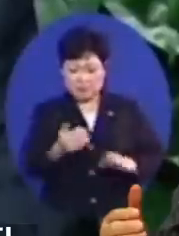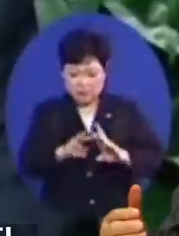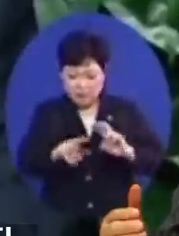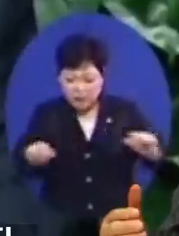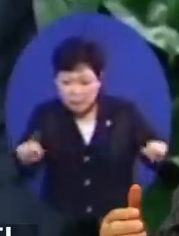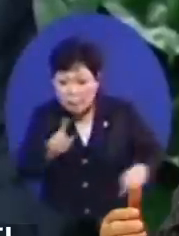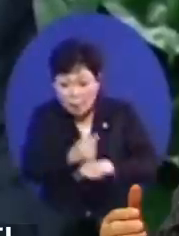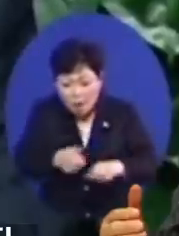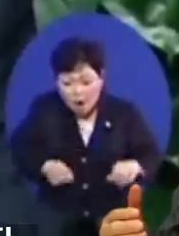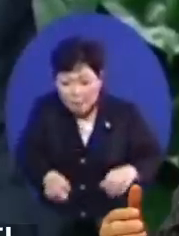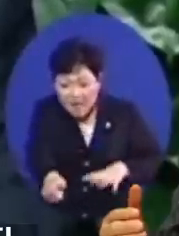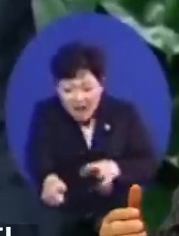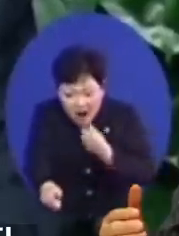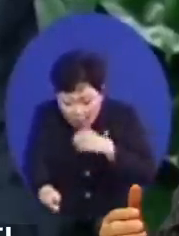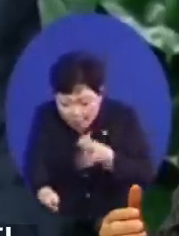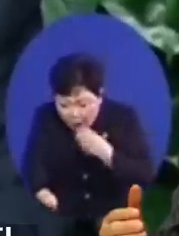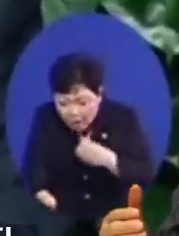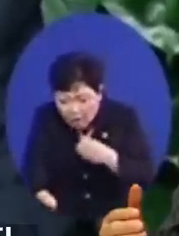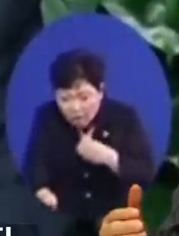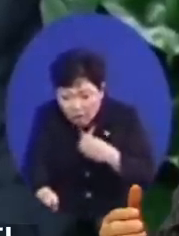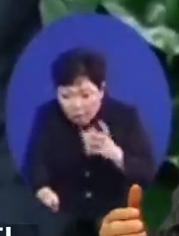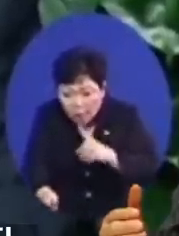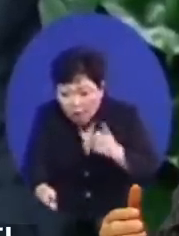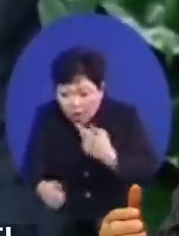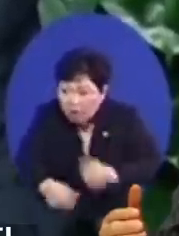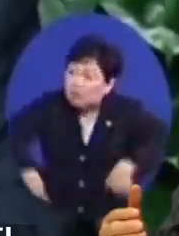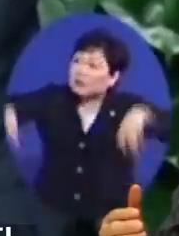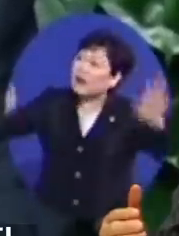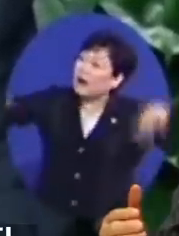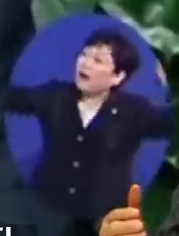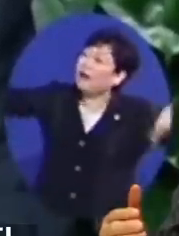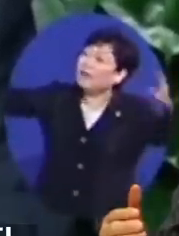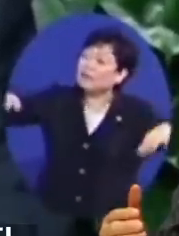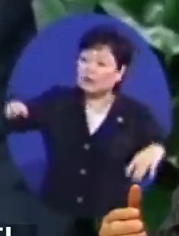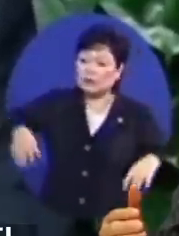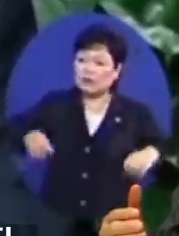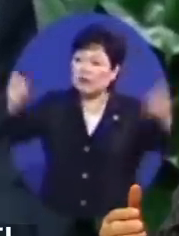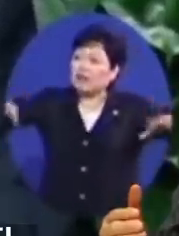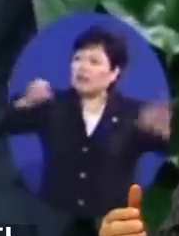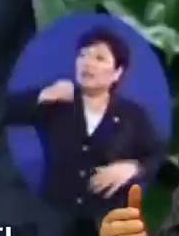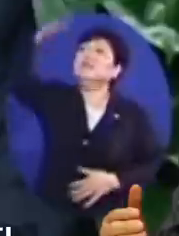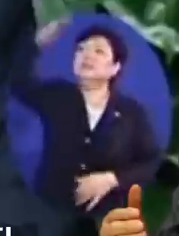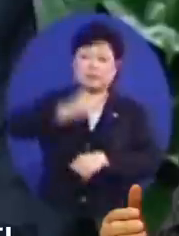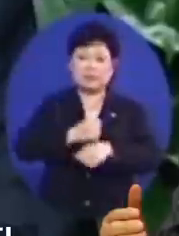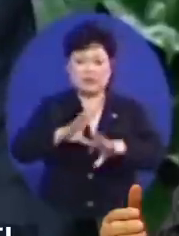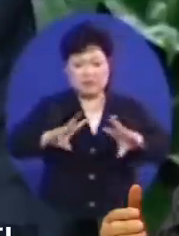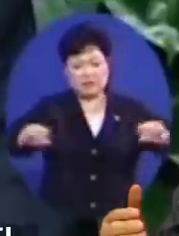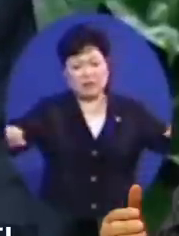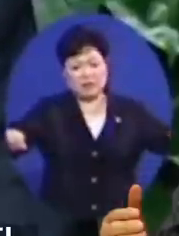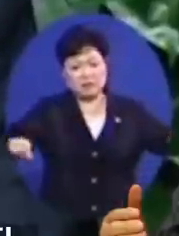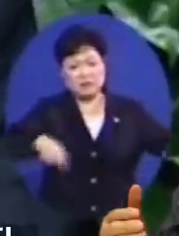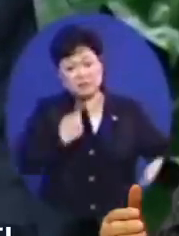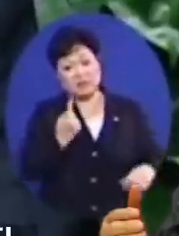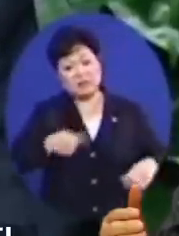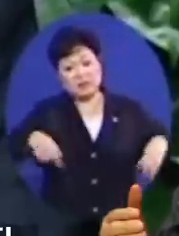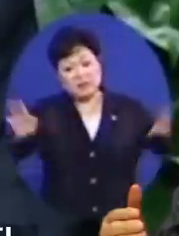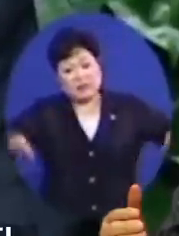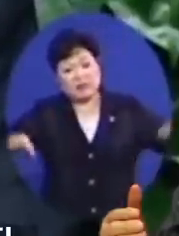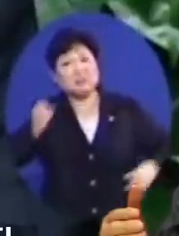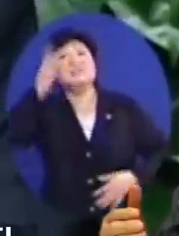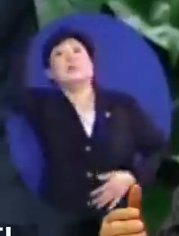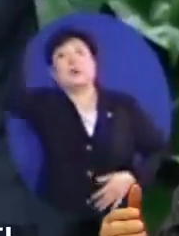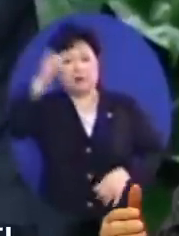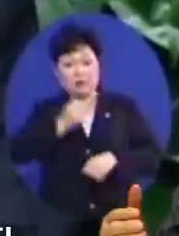먹다가 사자나 호랑이가 오면 날라 올라가면 되는데 나는 것을 잊어버려요. 땅에 내렸으니 못 나는 줄 알고 그냥 웅크리